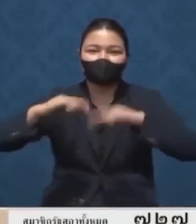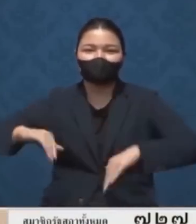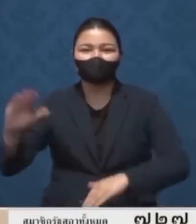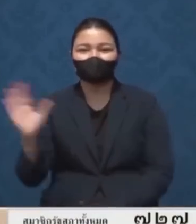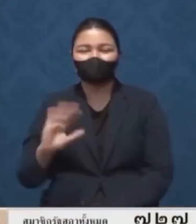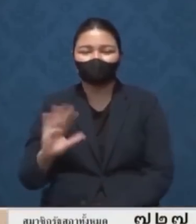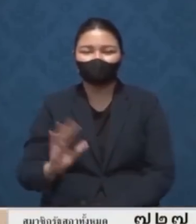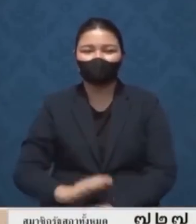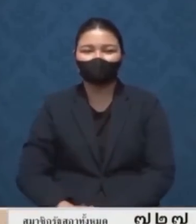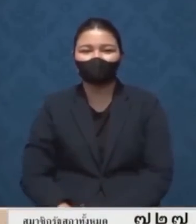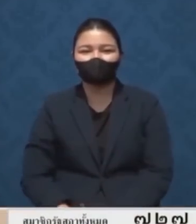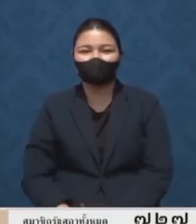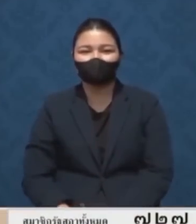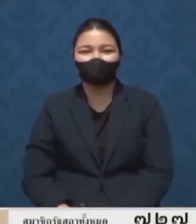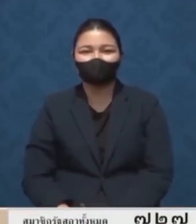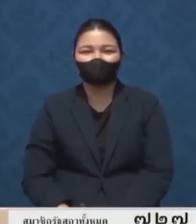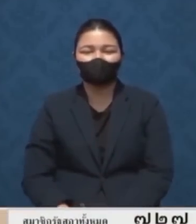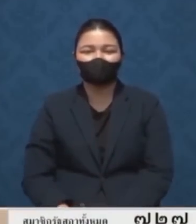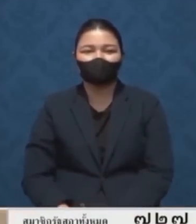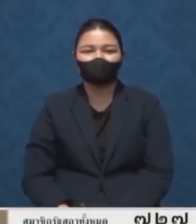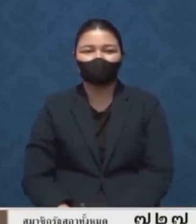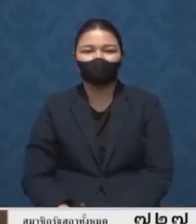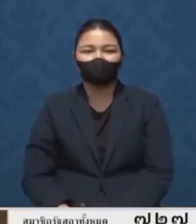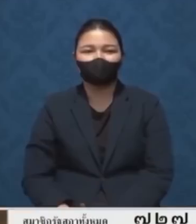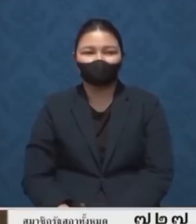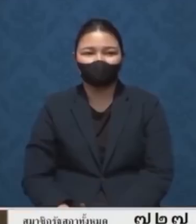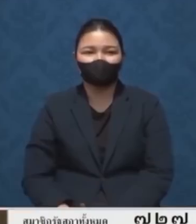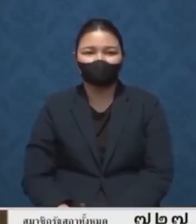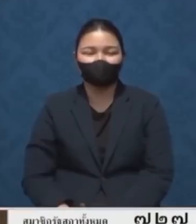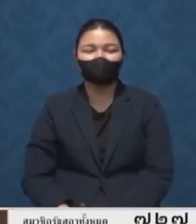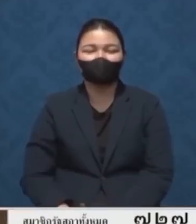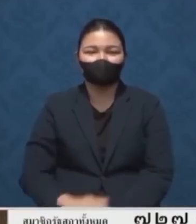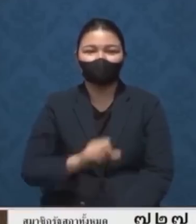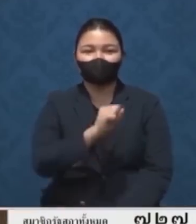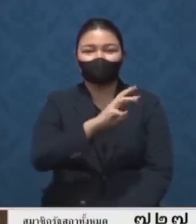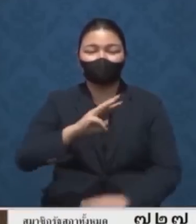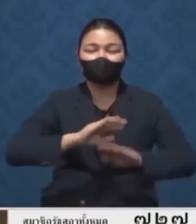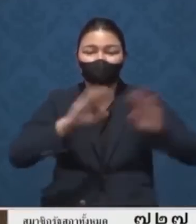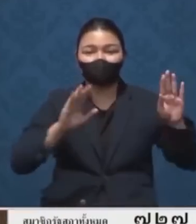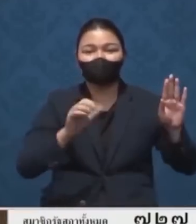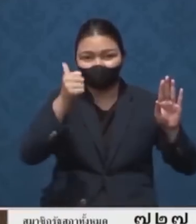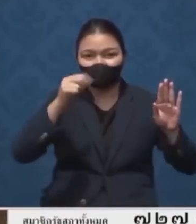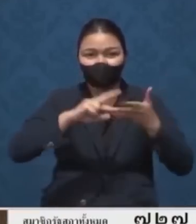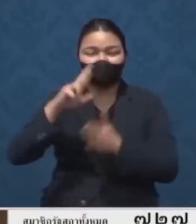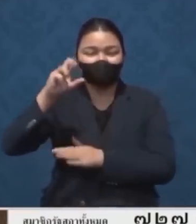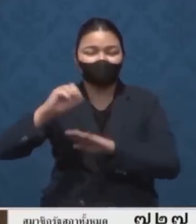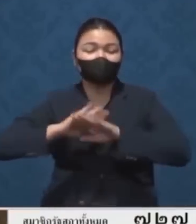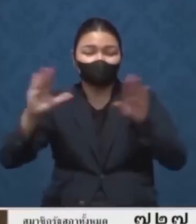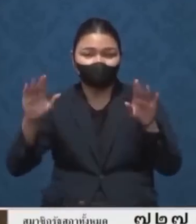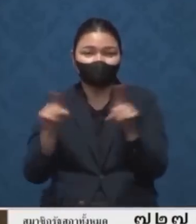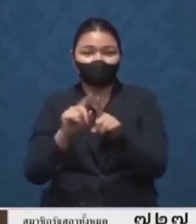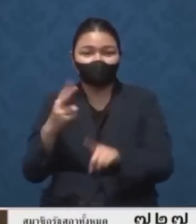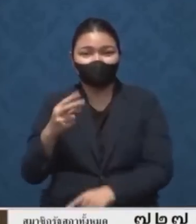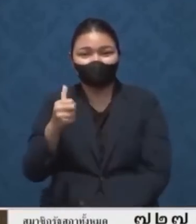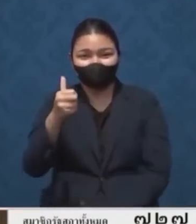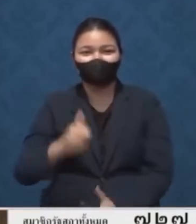ขออนุญาตครับก็ไม่ว่าอะไรให้ยุบสวก็ยุบก็ยุบสภาด้วยครับ